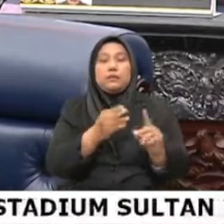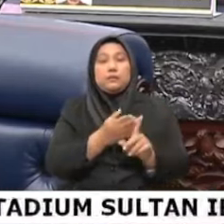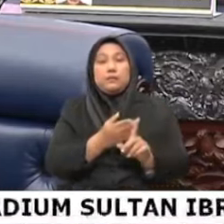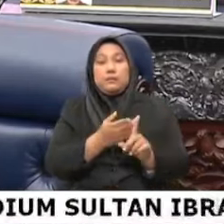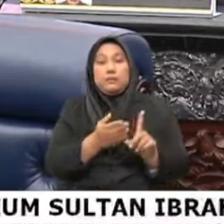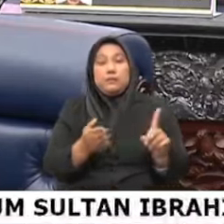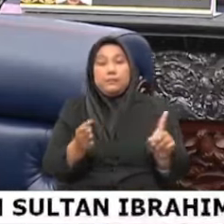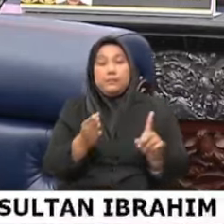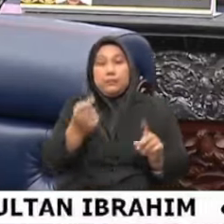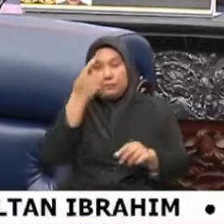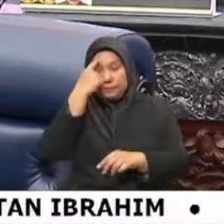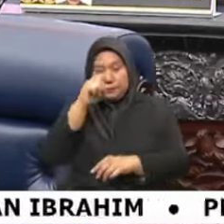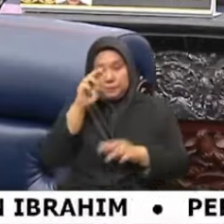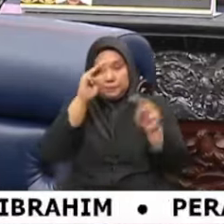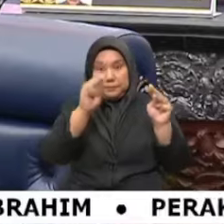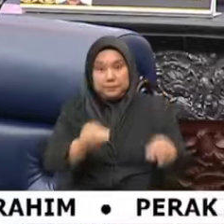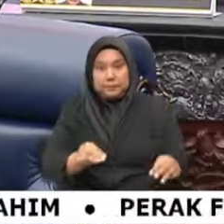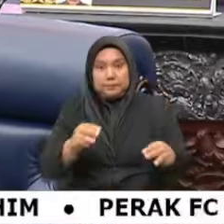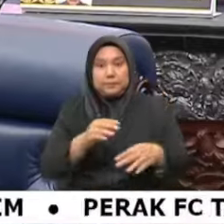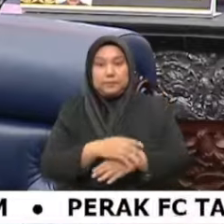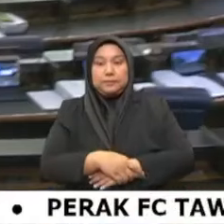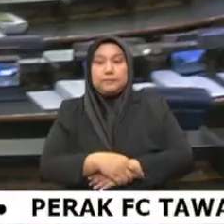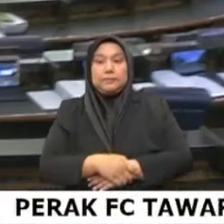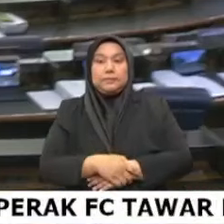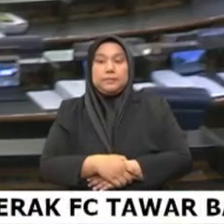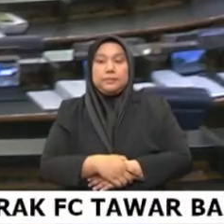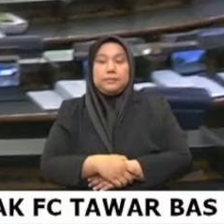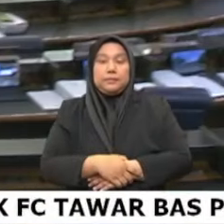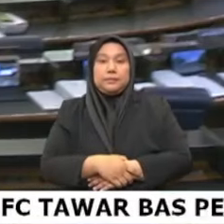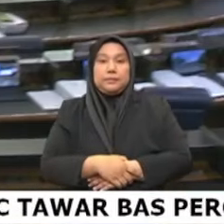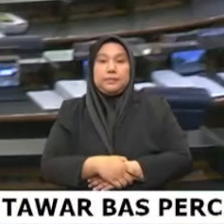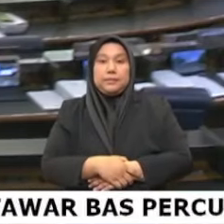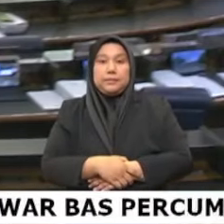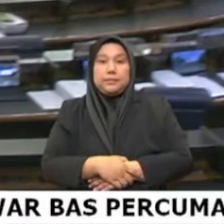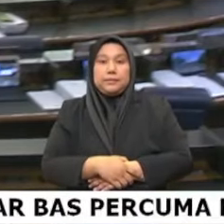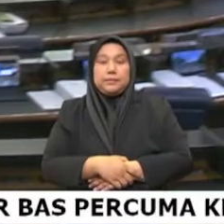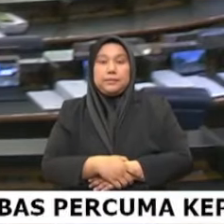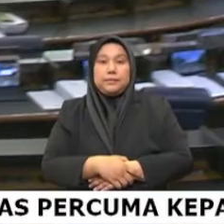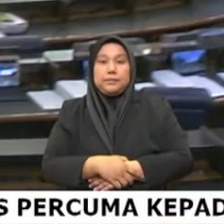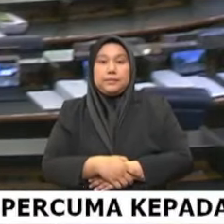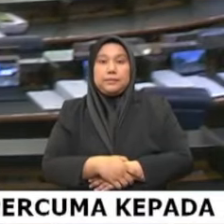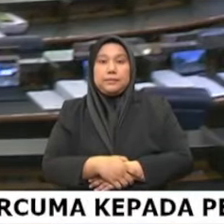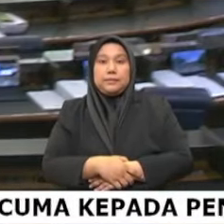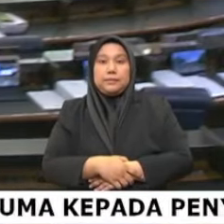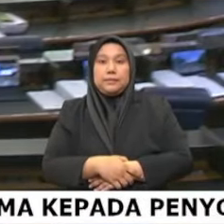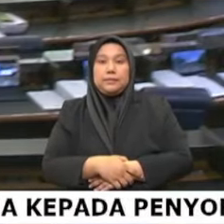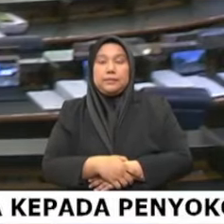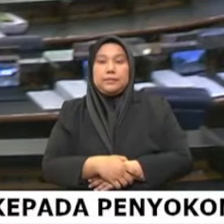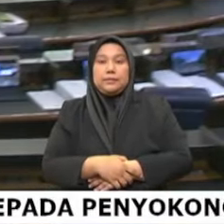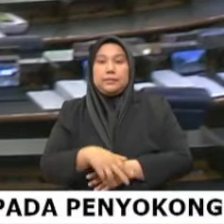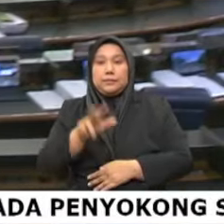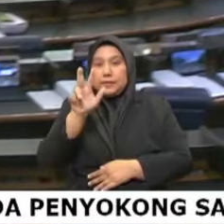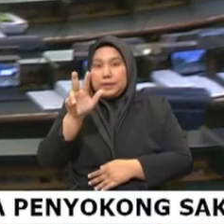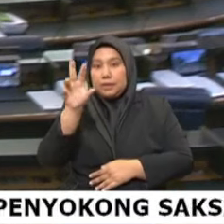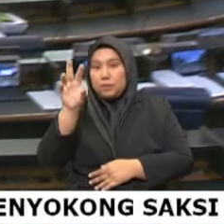saya usul. Terima kasih. Saya, Yang Berhormat, ini 3612.